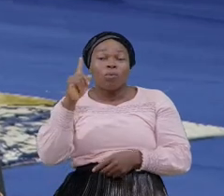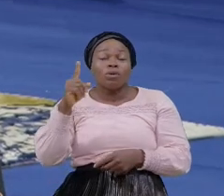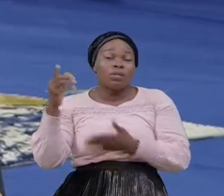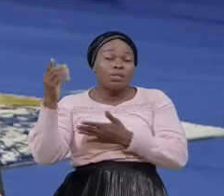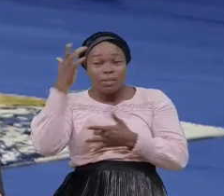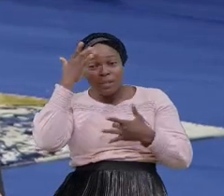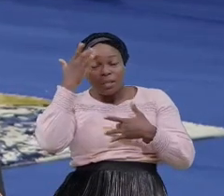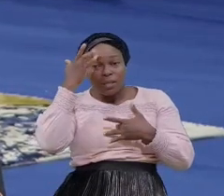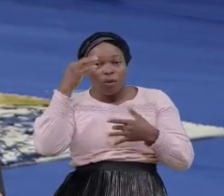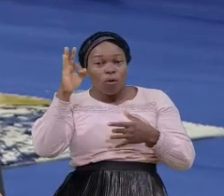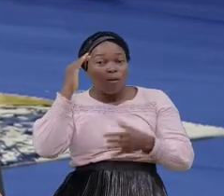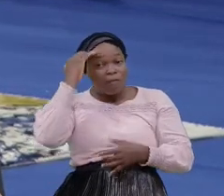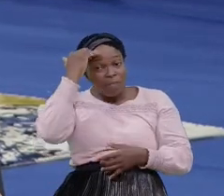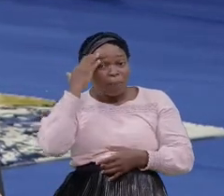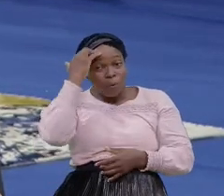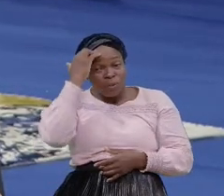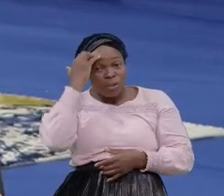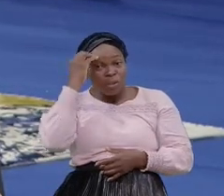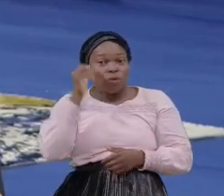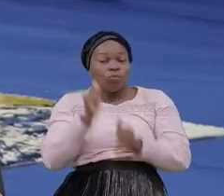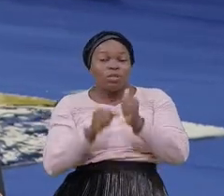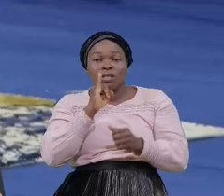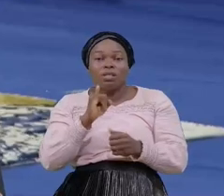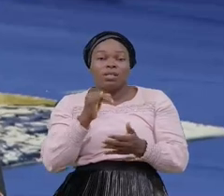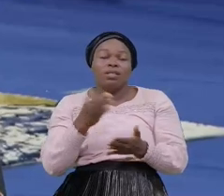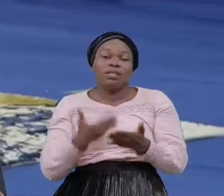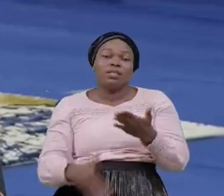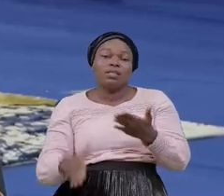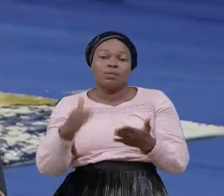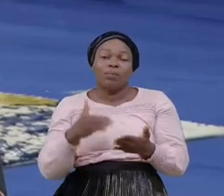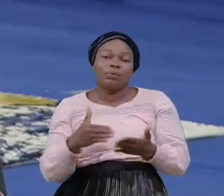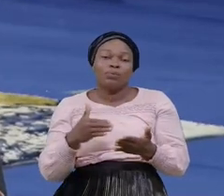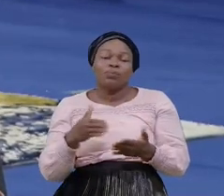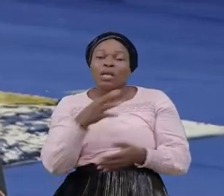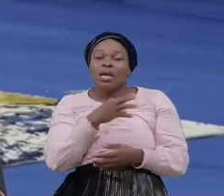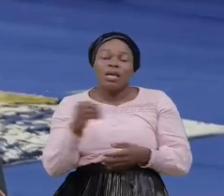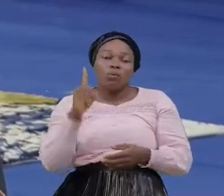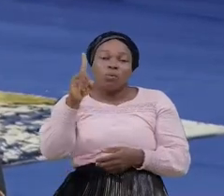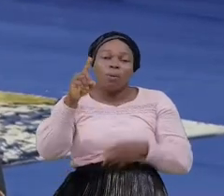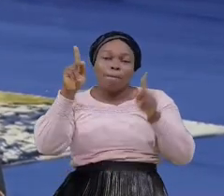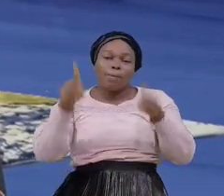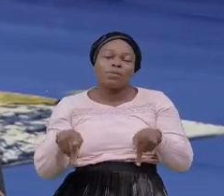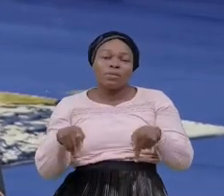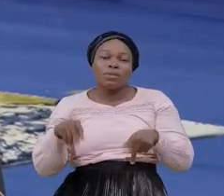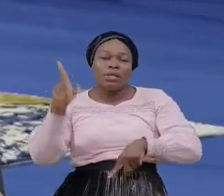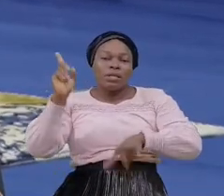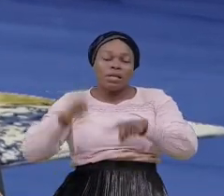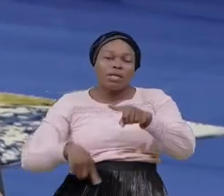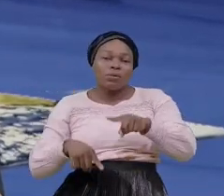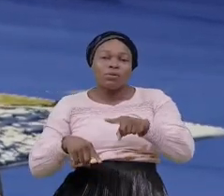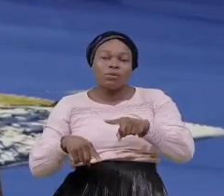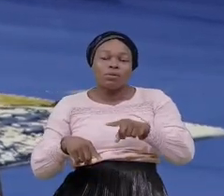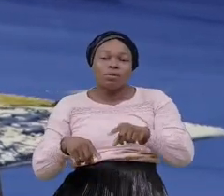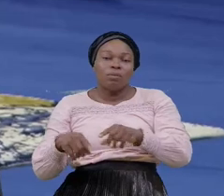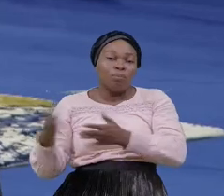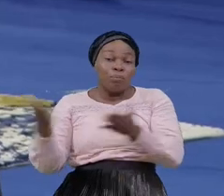Marc 2, verset 3. Des gens vinrent à lui amenant un paralytique porté par quatre hommes. Une